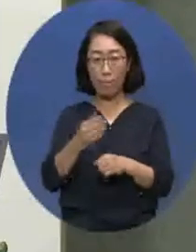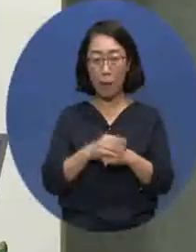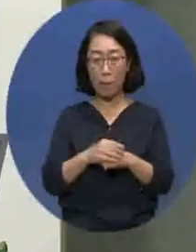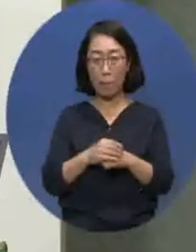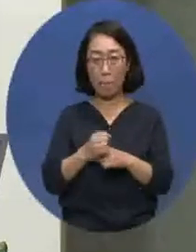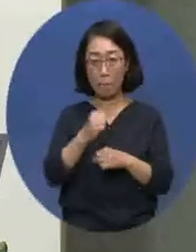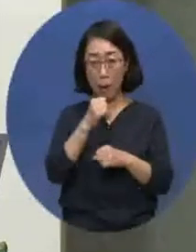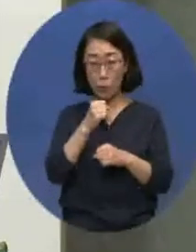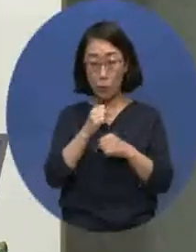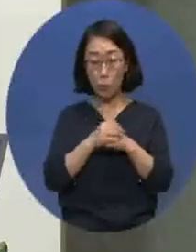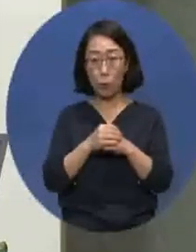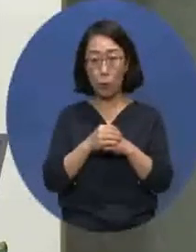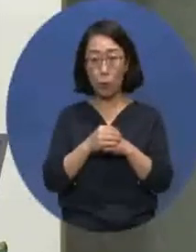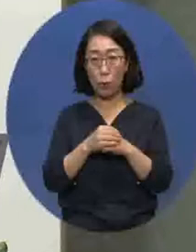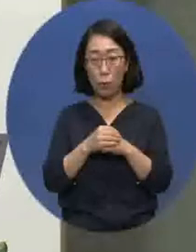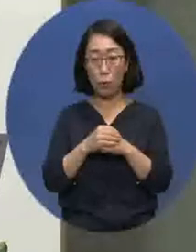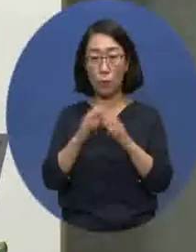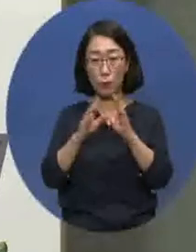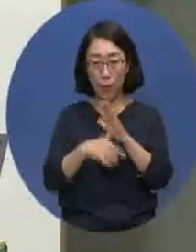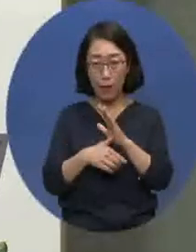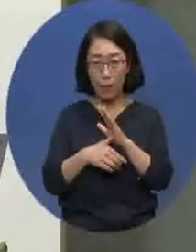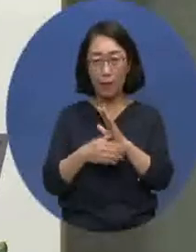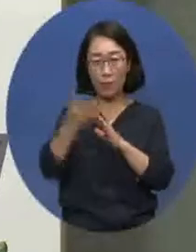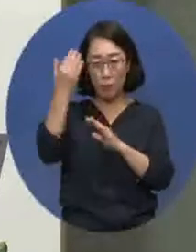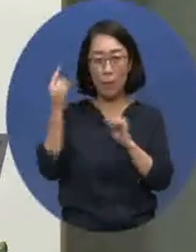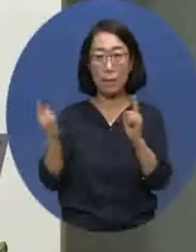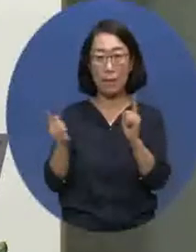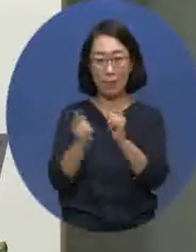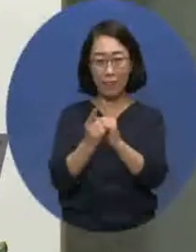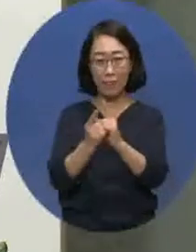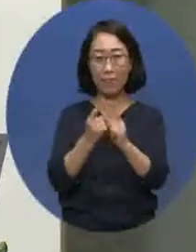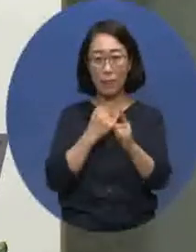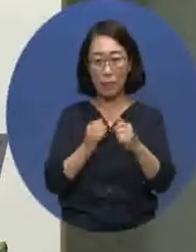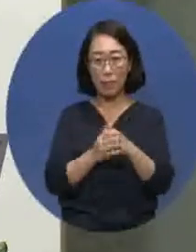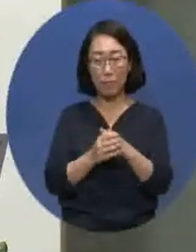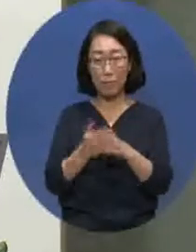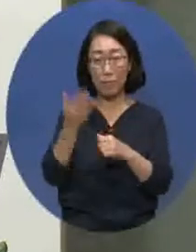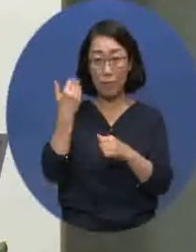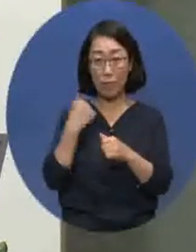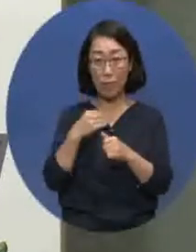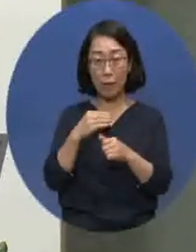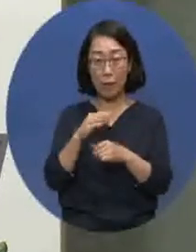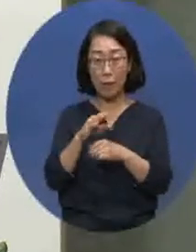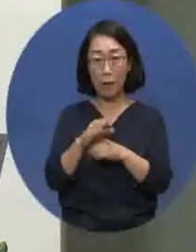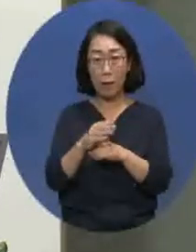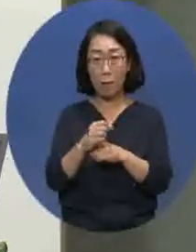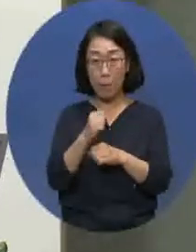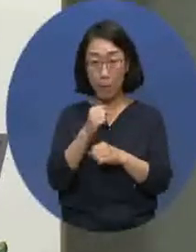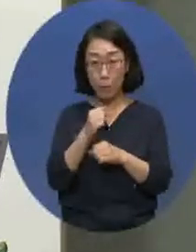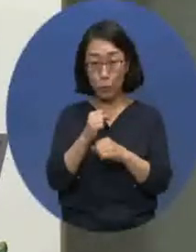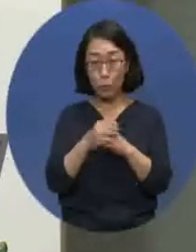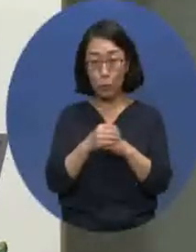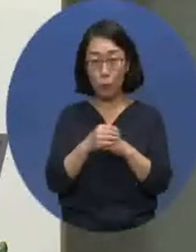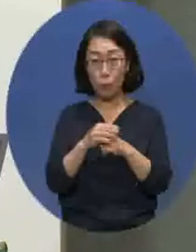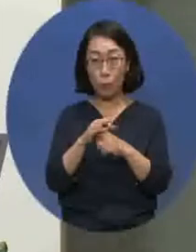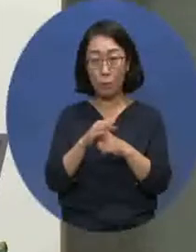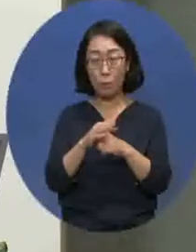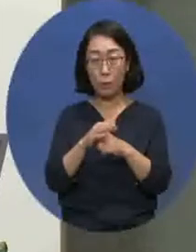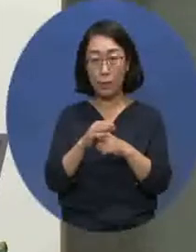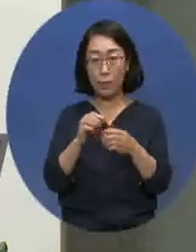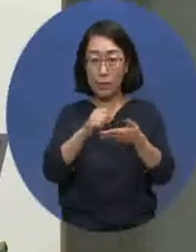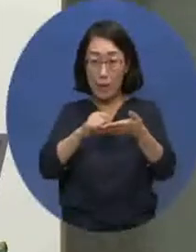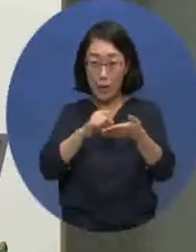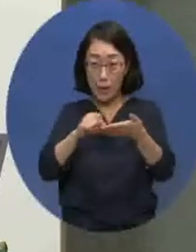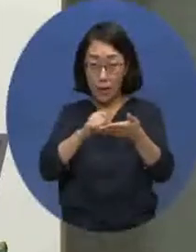제가 잠깐 만났던 기억이 나는데 말씀이다 방송 작가 왜 였죠 4 방송작가